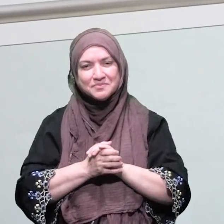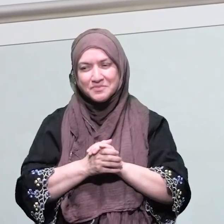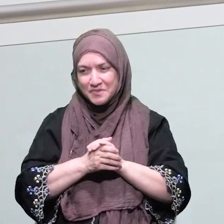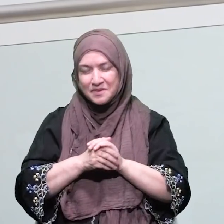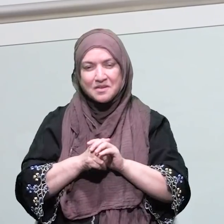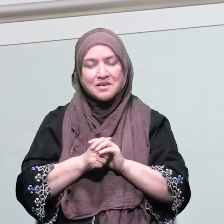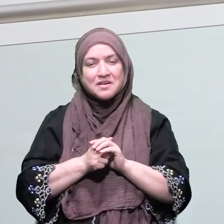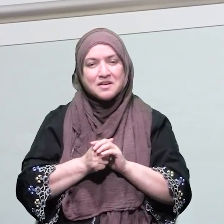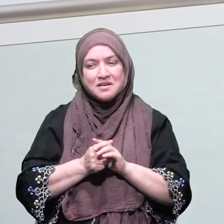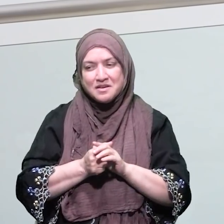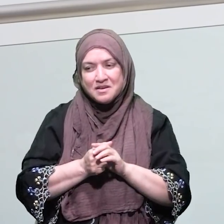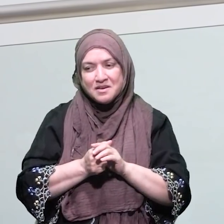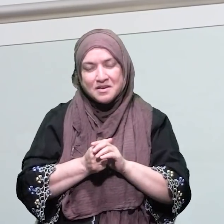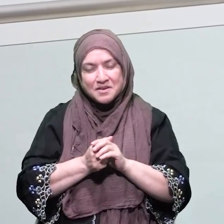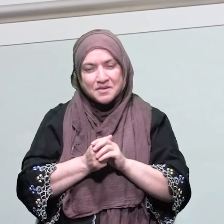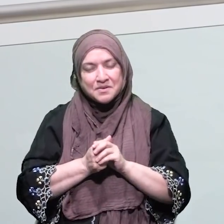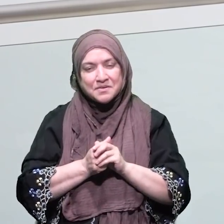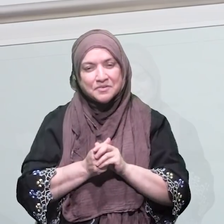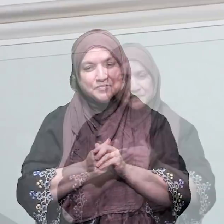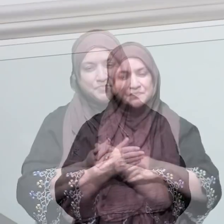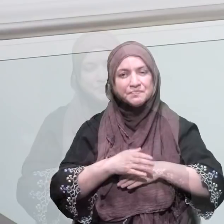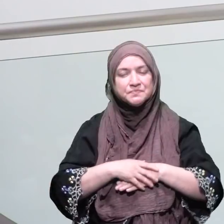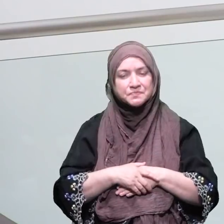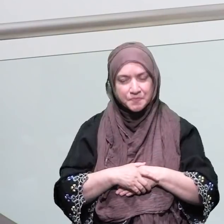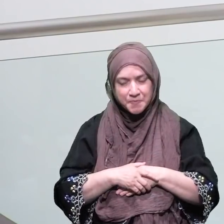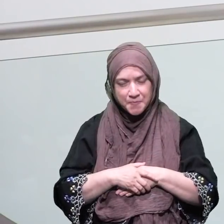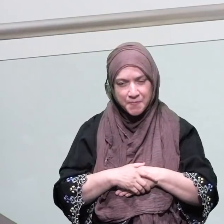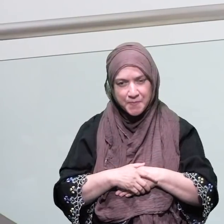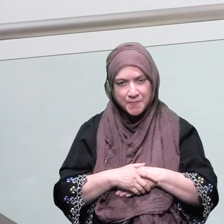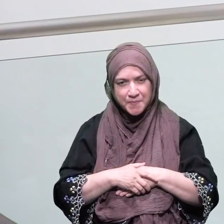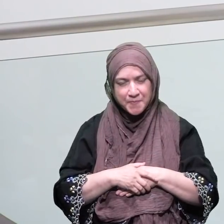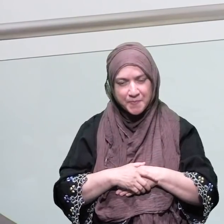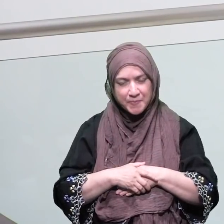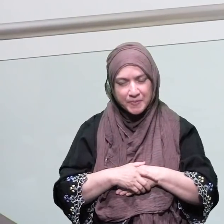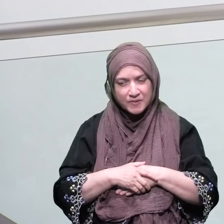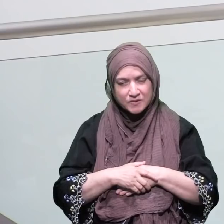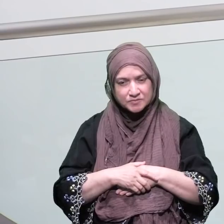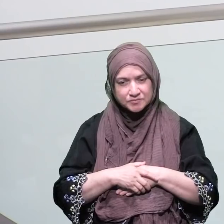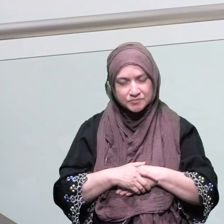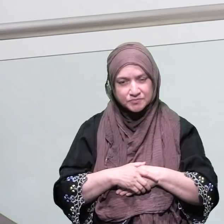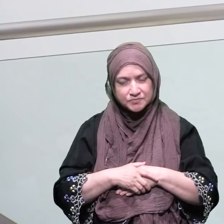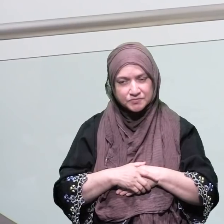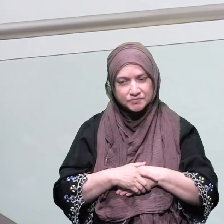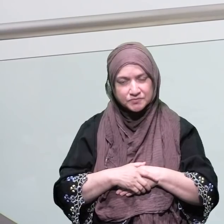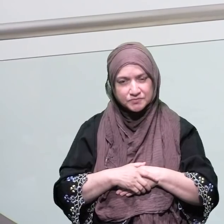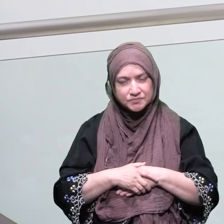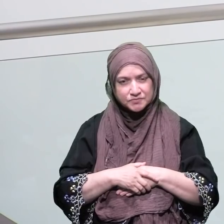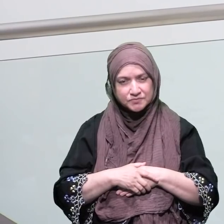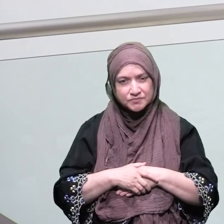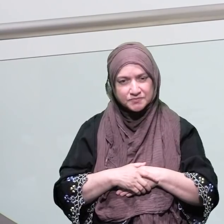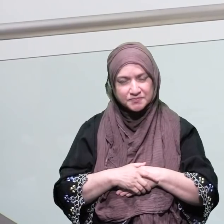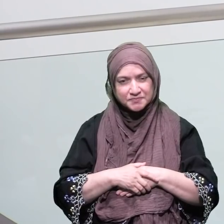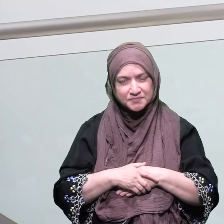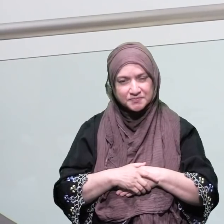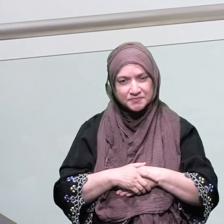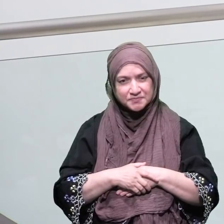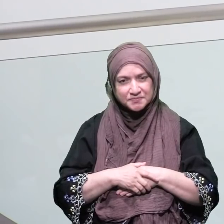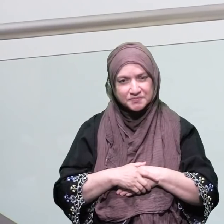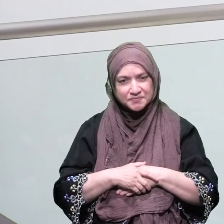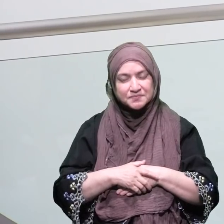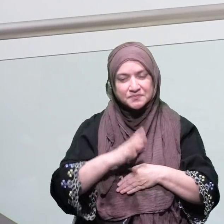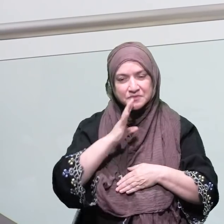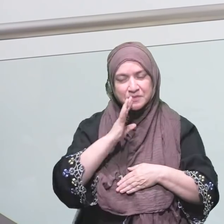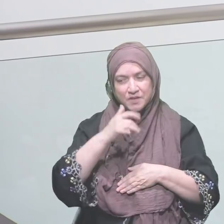الله لي ولكم ولسائر المسلمين فاستغفروه إنه هو الغفور الرحيم. الحمد لله والصلاة والسلام على رسول الله وعلى آله وصحبه ومن والاه. اللهم اغفر